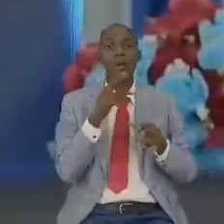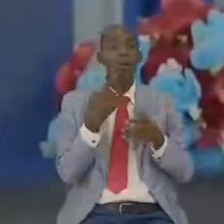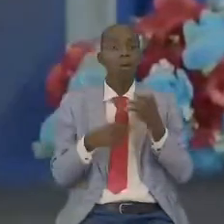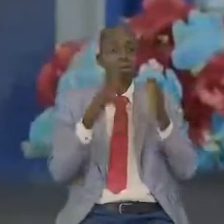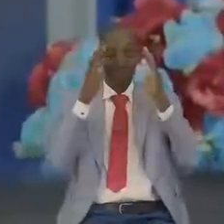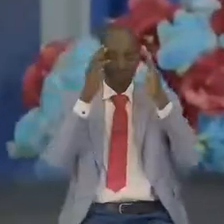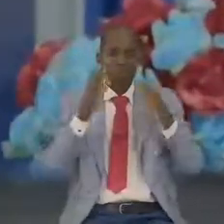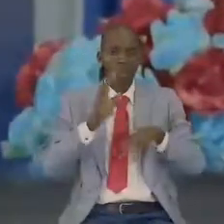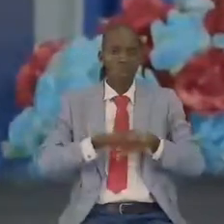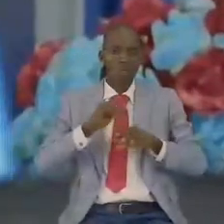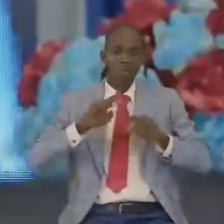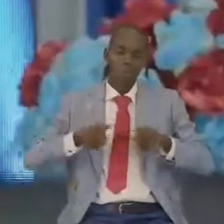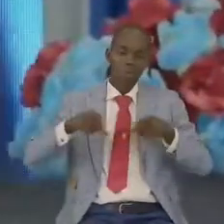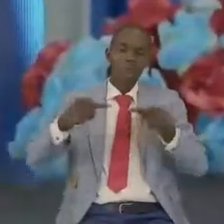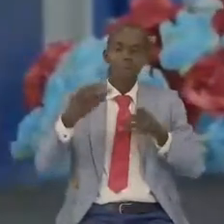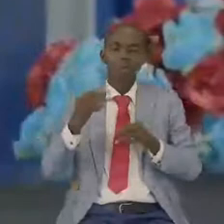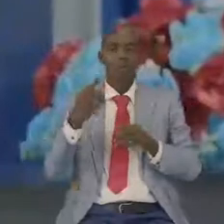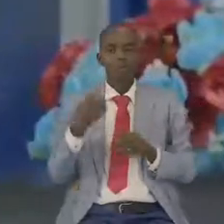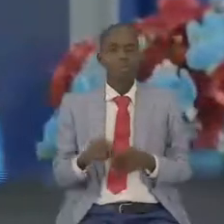sur